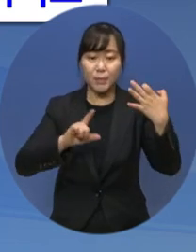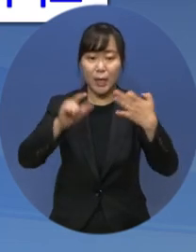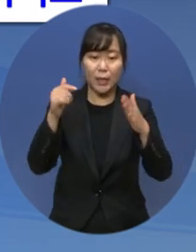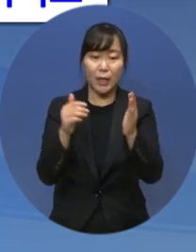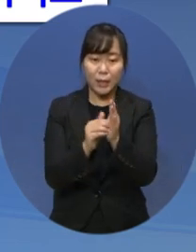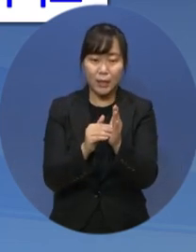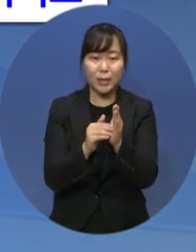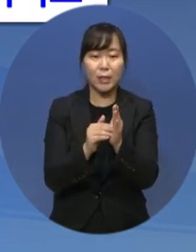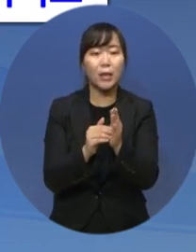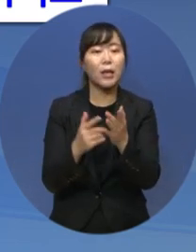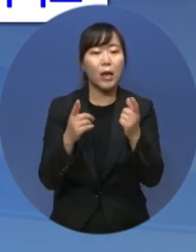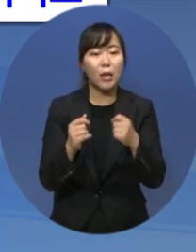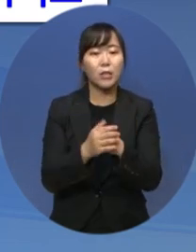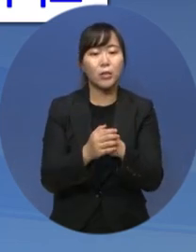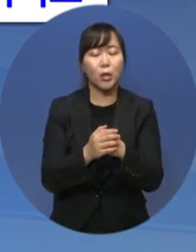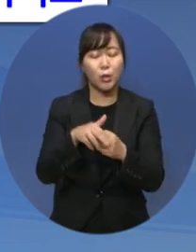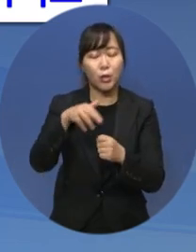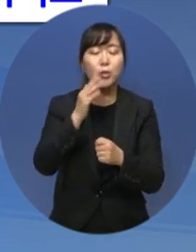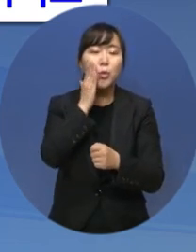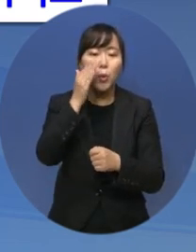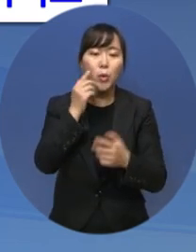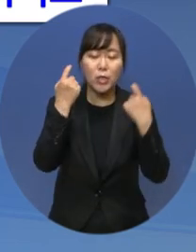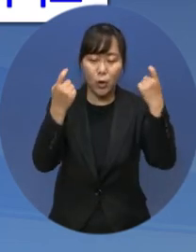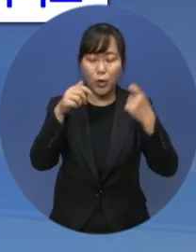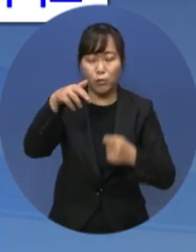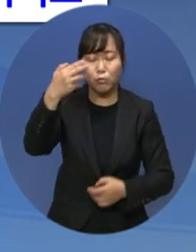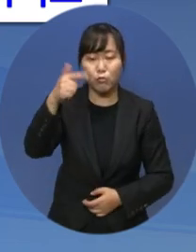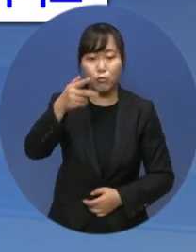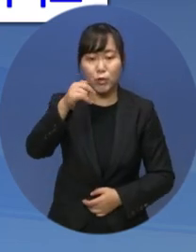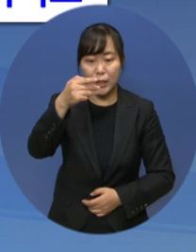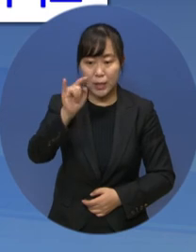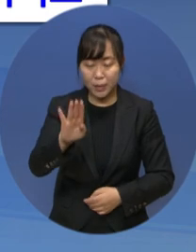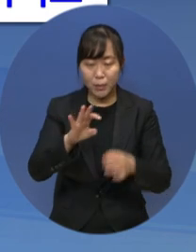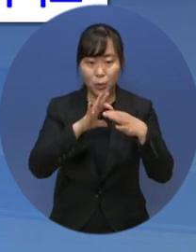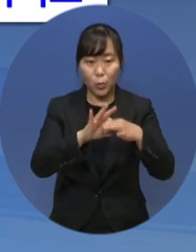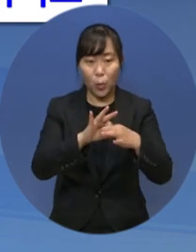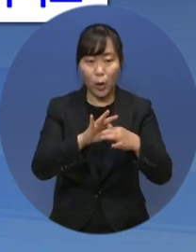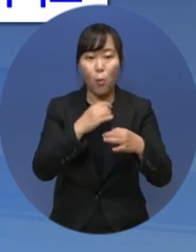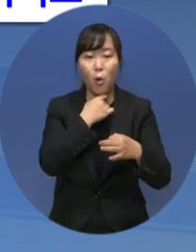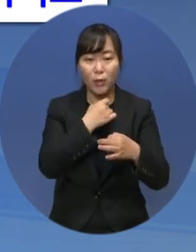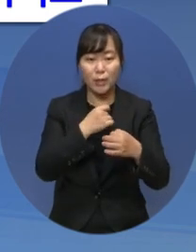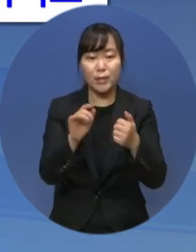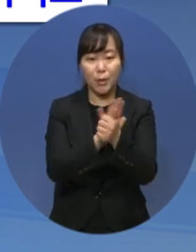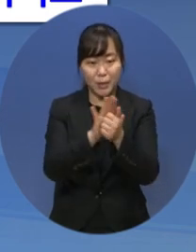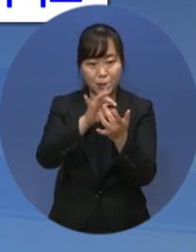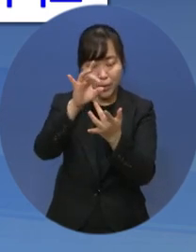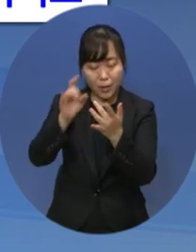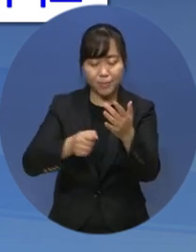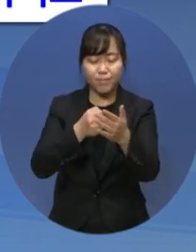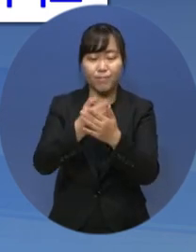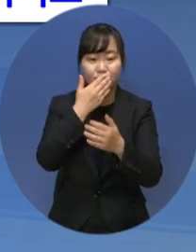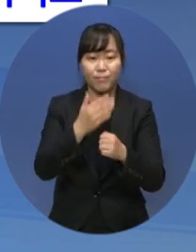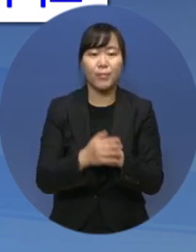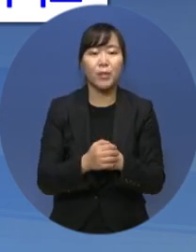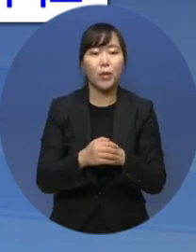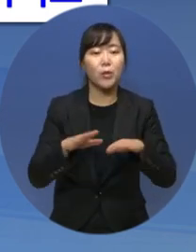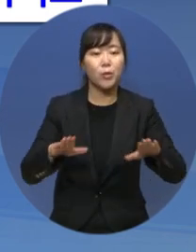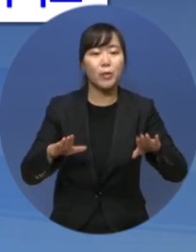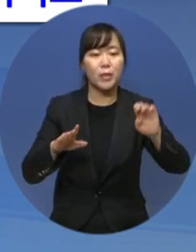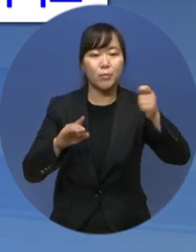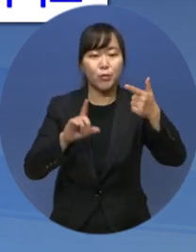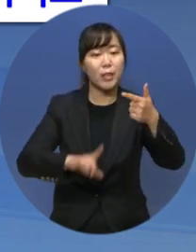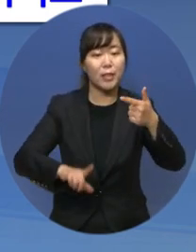14일까지로 초록여행 누리집을 통해 원하는 서비스를 선택해 신청할 수 있습니다. 선정 여부는 오는